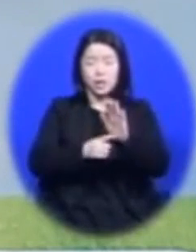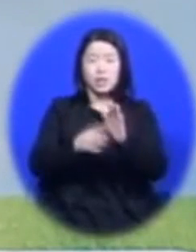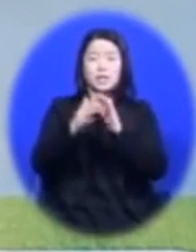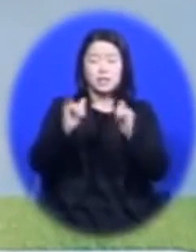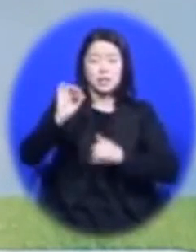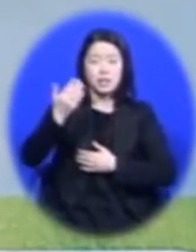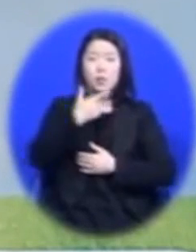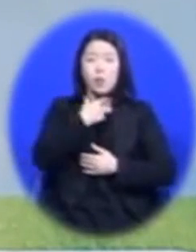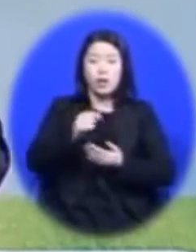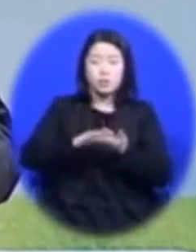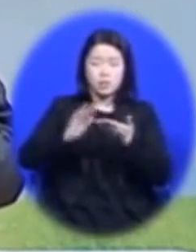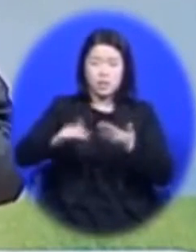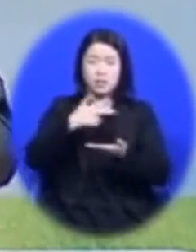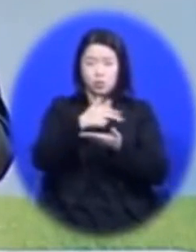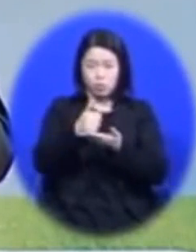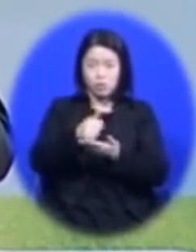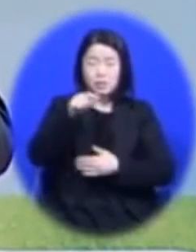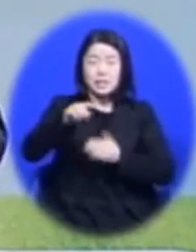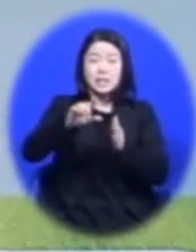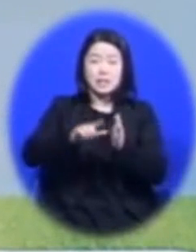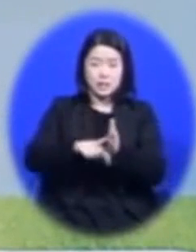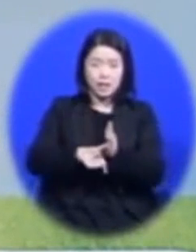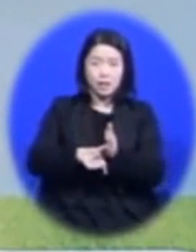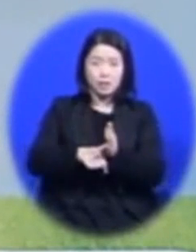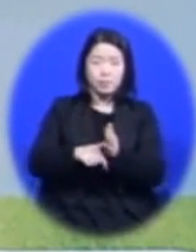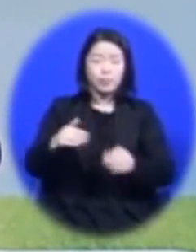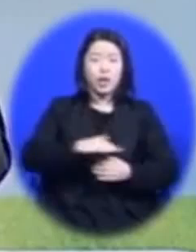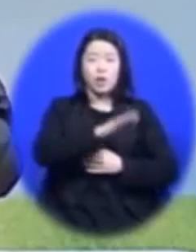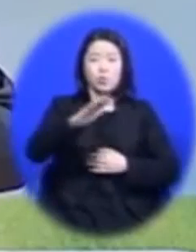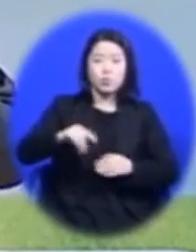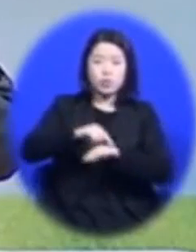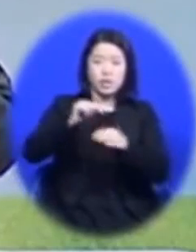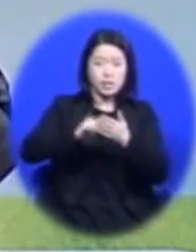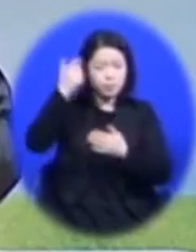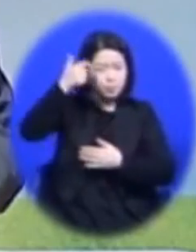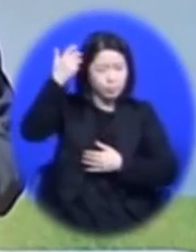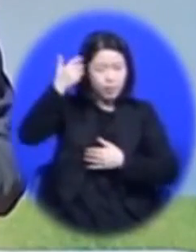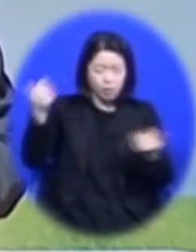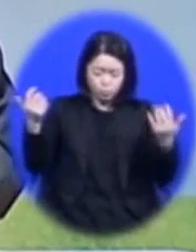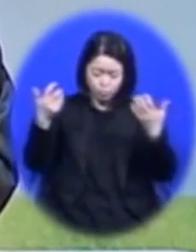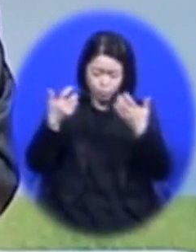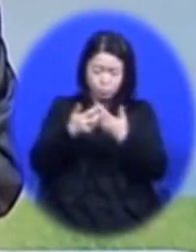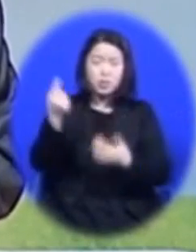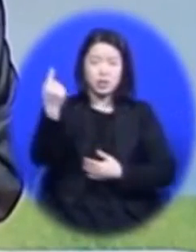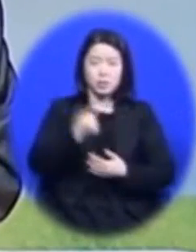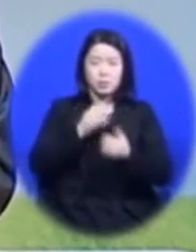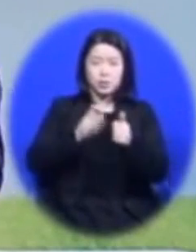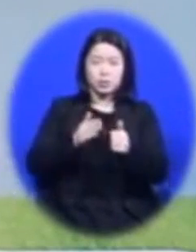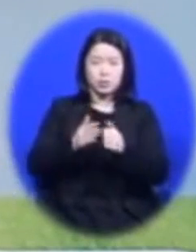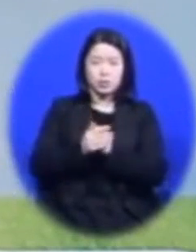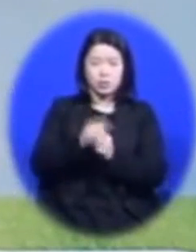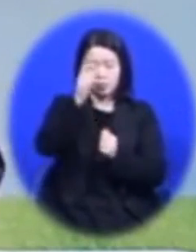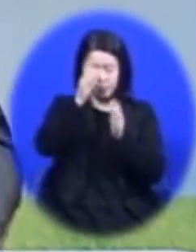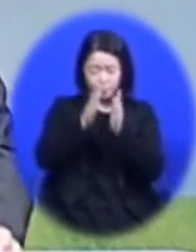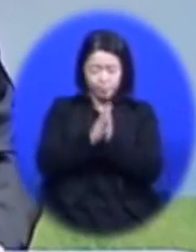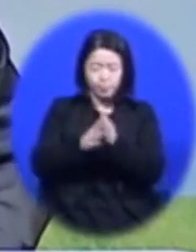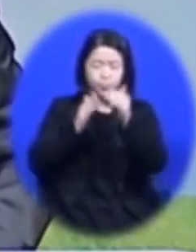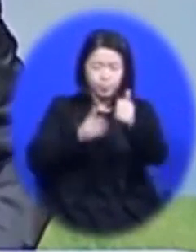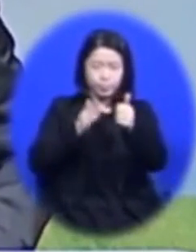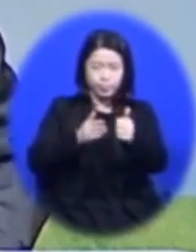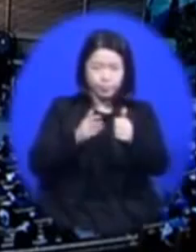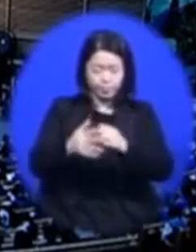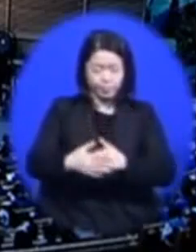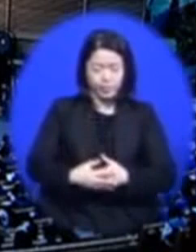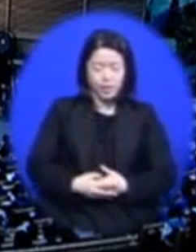원합니다. 주님 이 시간에 우리의 심령 가운데 충만하게 임하여 주소서. 기도합시다. 은혜와